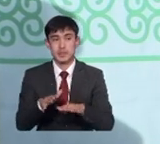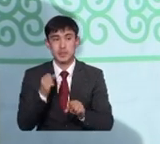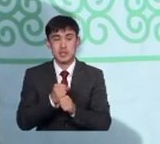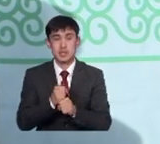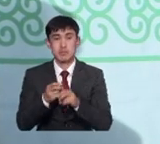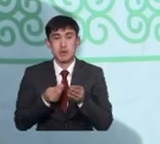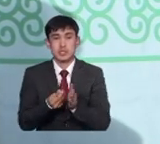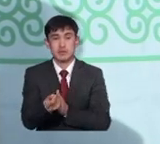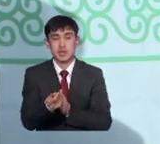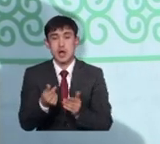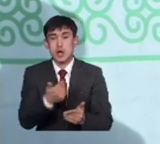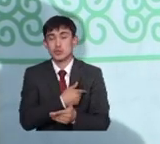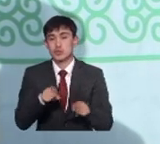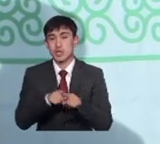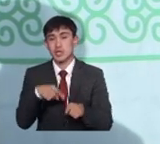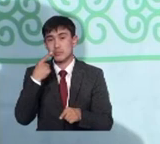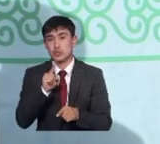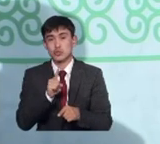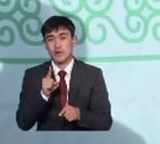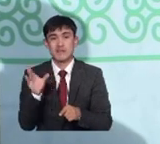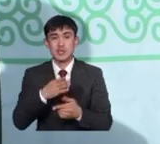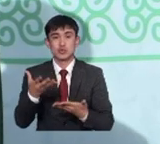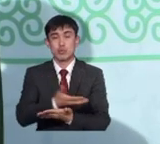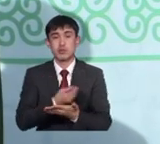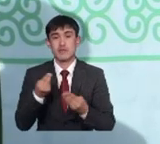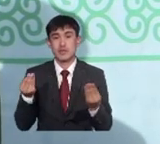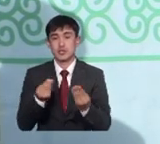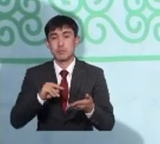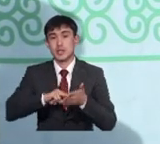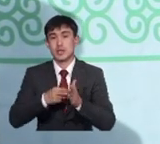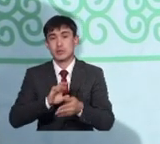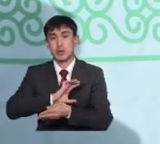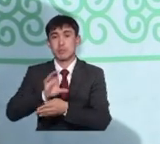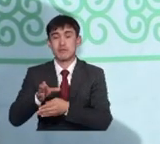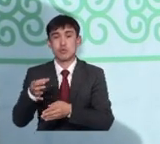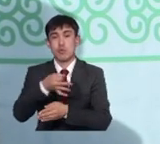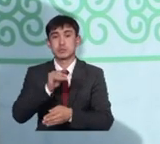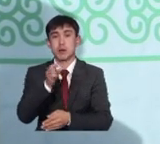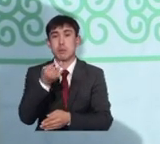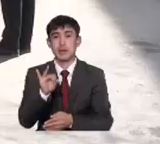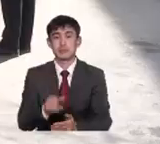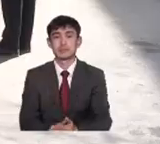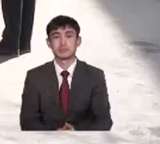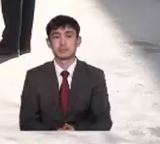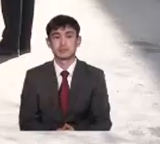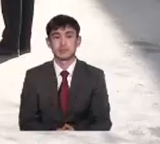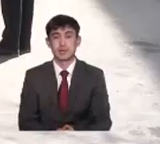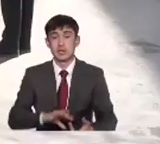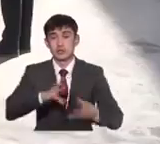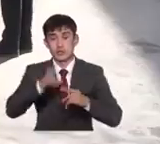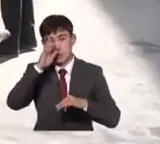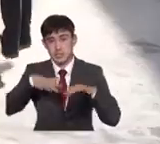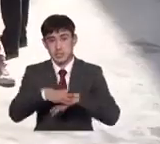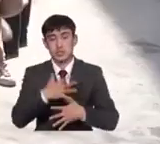делать пожертвование хочу также отметить что все собранные вещи мы планируем Направить в область Абай всего по стране